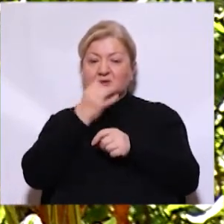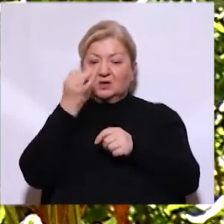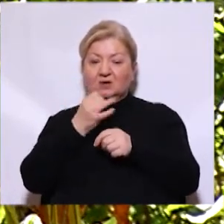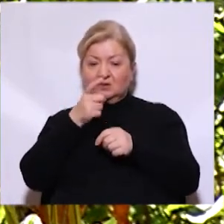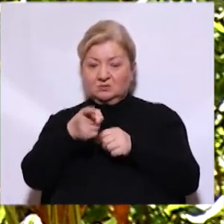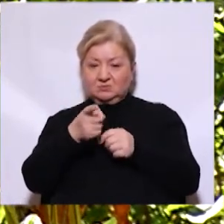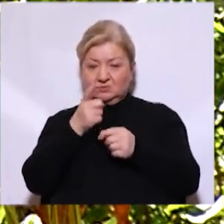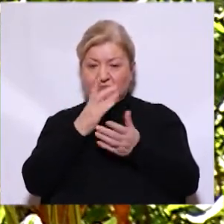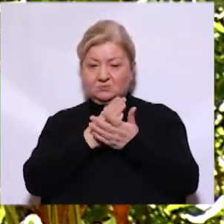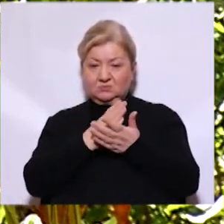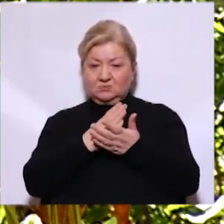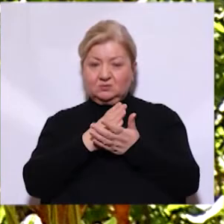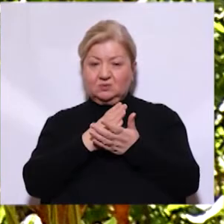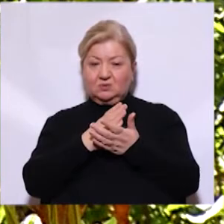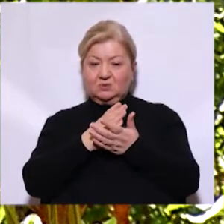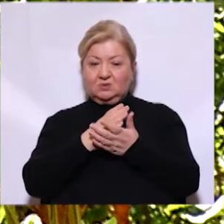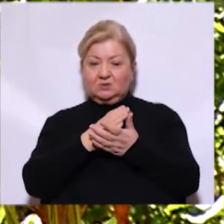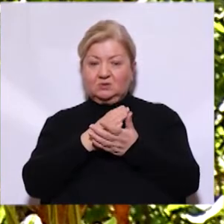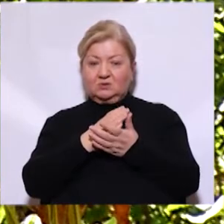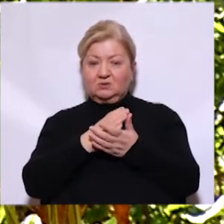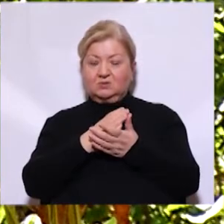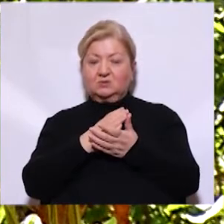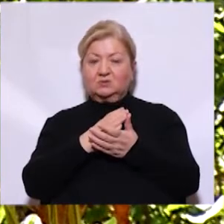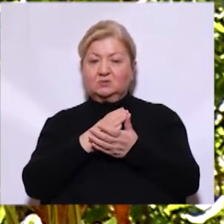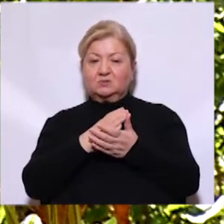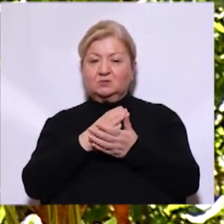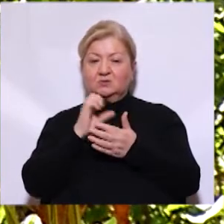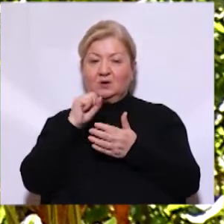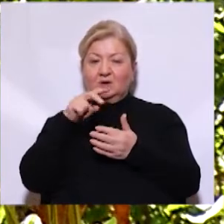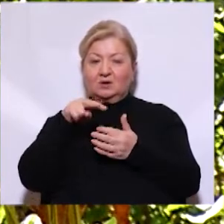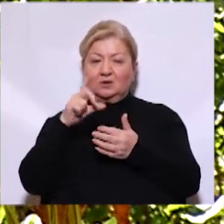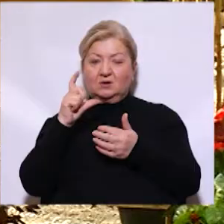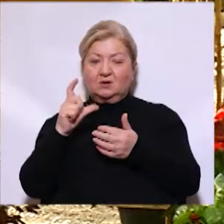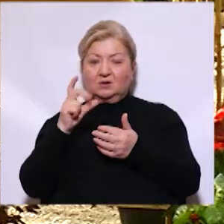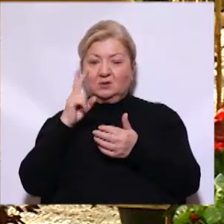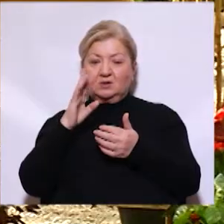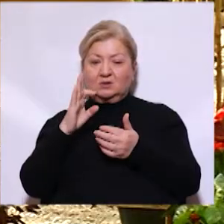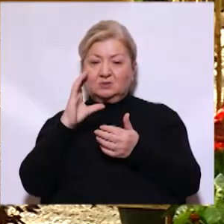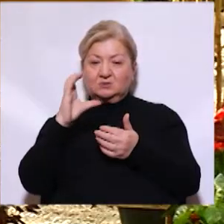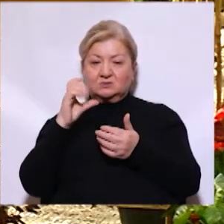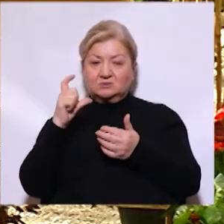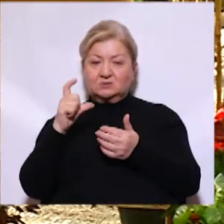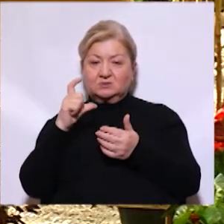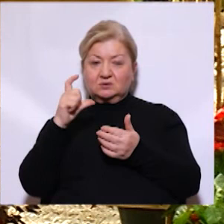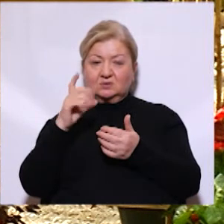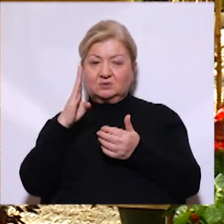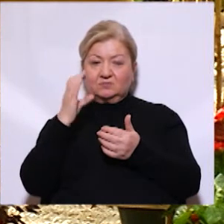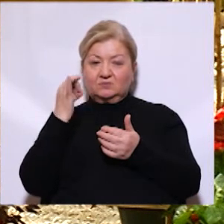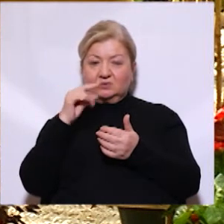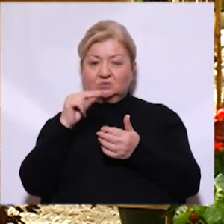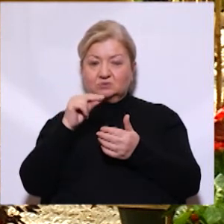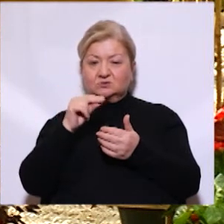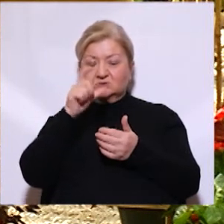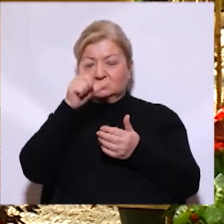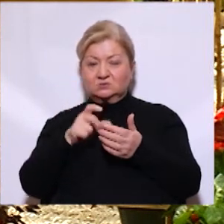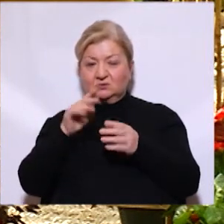წიგნი, ნობელის პრემიის გამარჯვებულის სვეტლანა ალექსეევიჩის მიერ დაწერილი და ერთ-ერთი ვთქვათ, რატომაც მიიღო ეს პრემია,